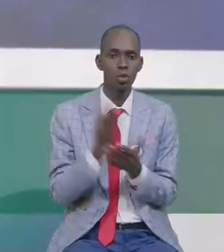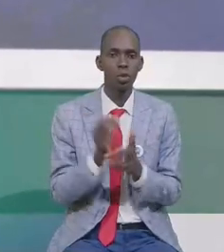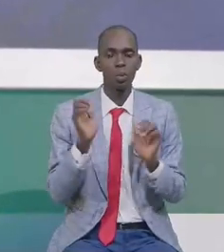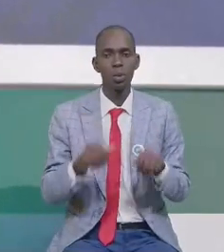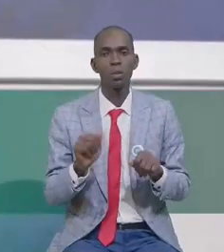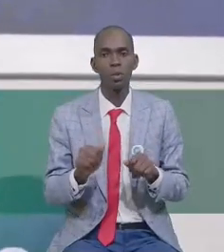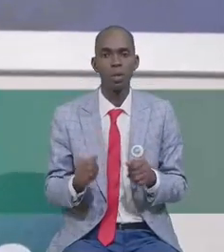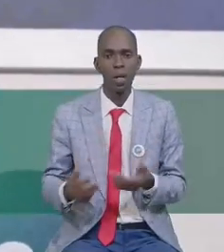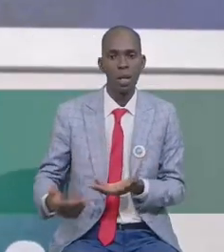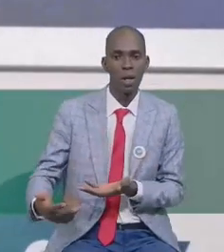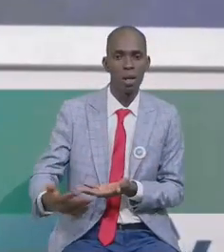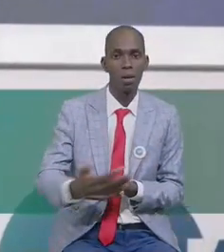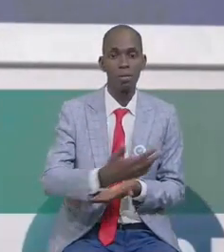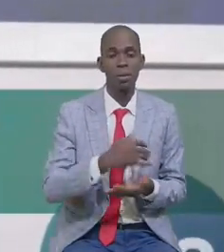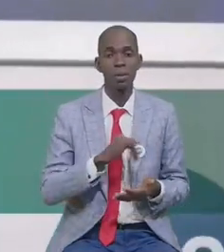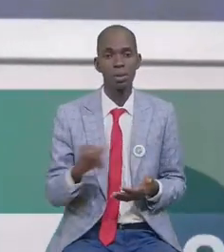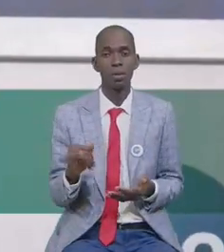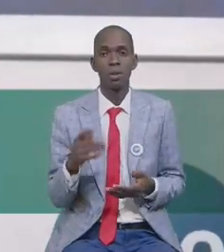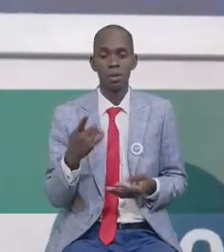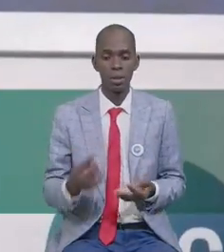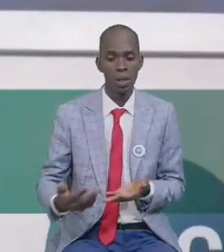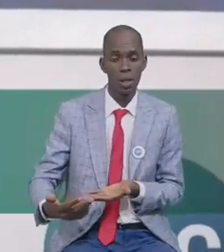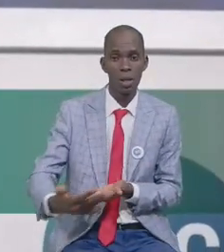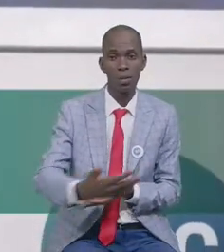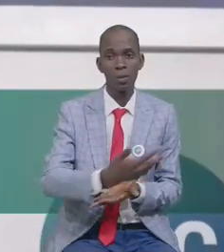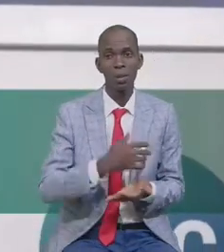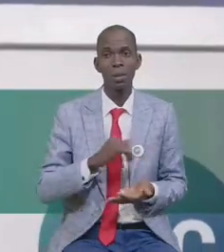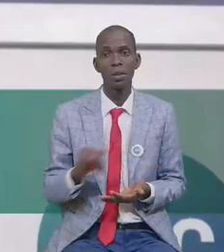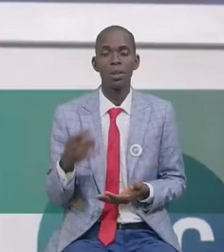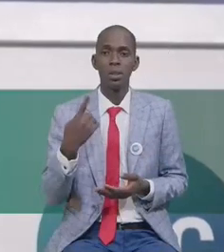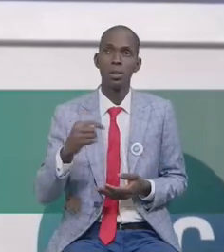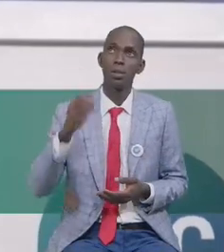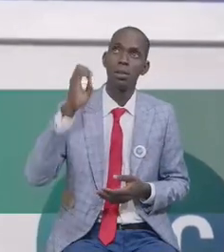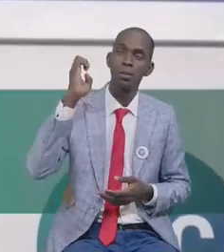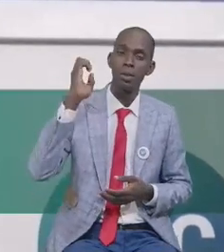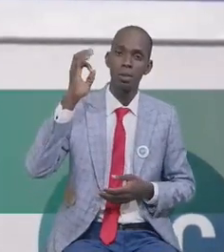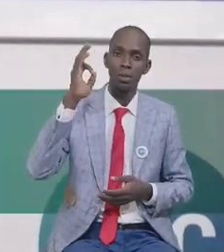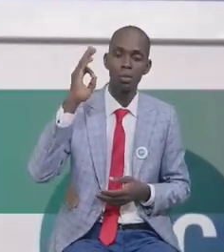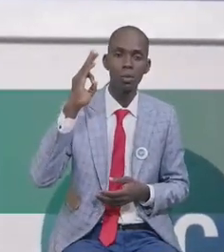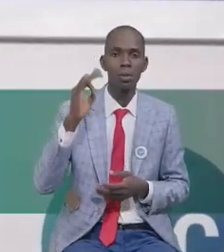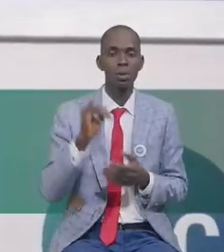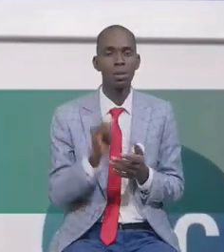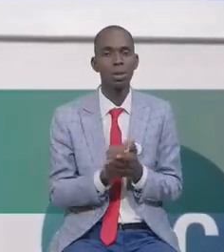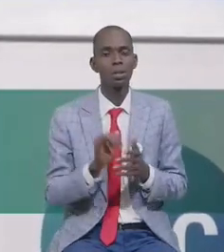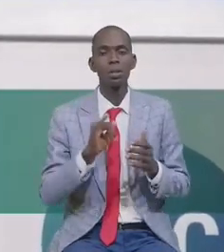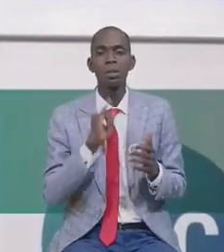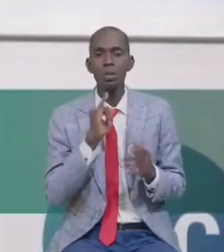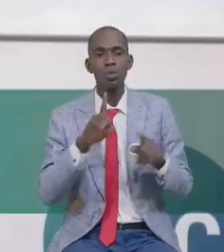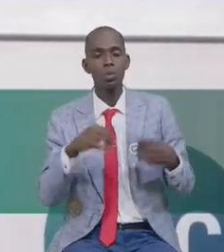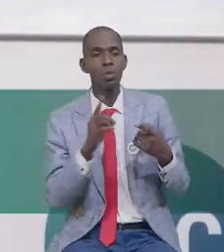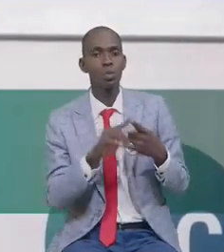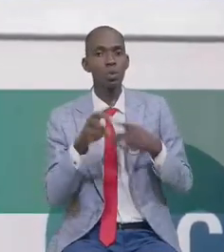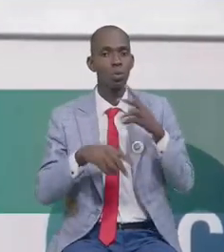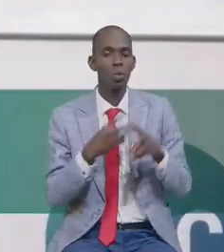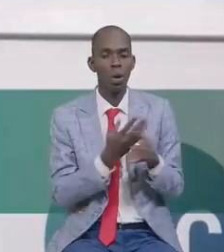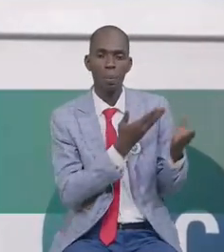pour une moisson inarrêtable, imparable, pour l'évangélisation. C'est-à-dire aller dans le monde, conduire